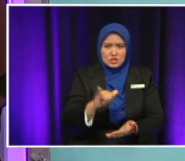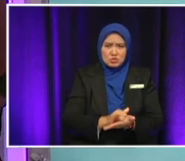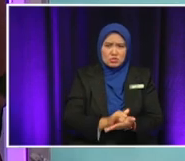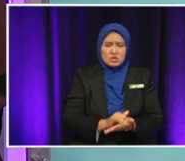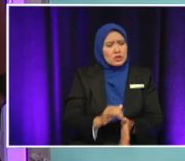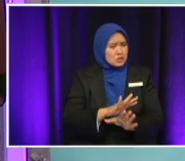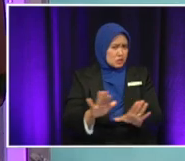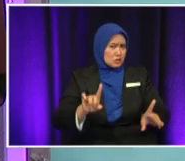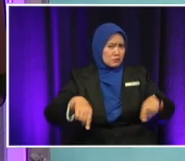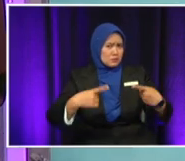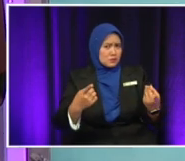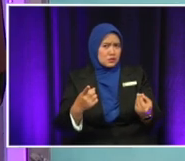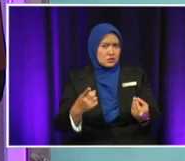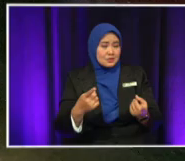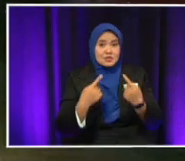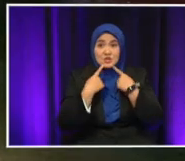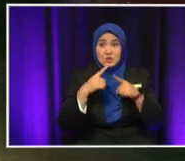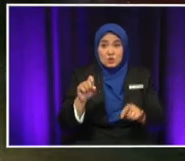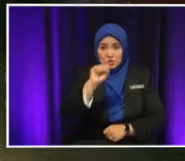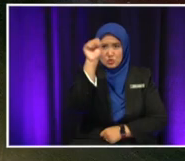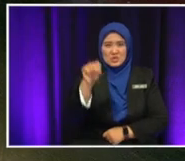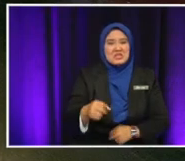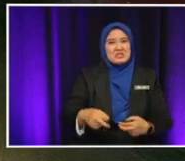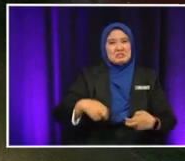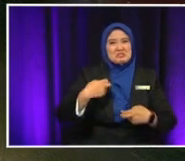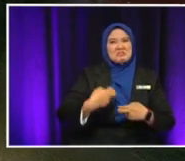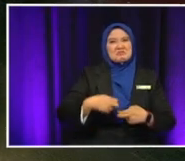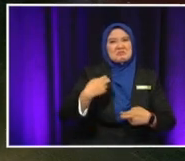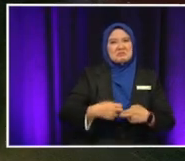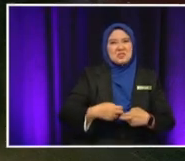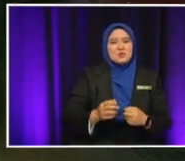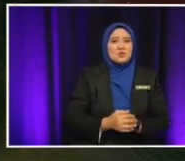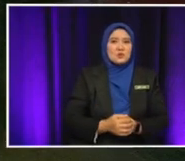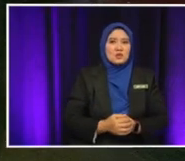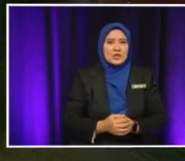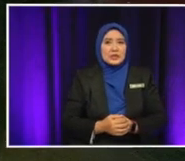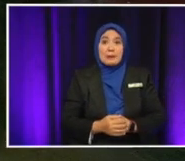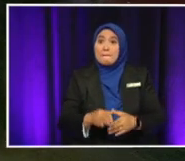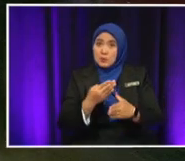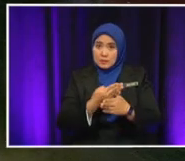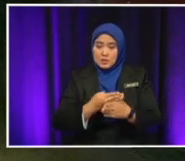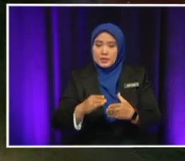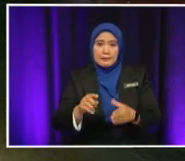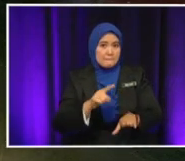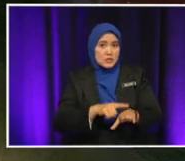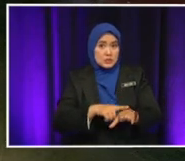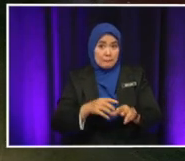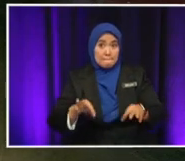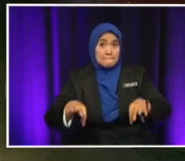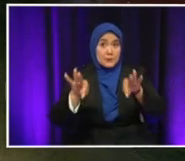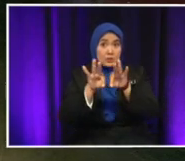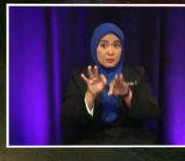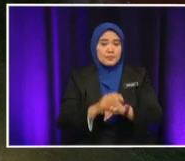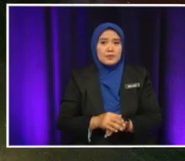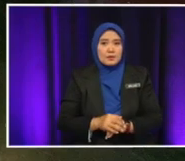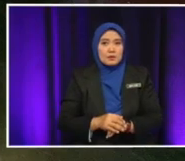suka betul jadi pembagian masa itu sangat penting oke baiklah yang